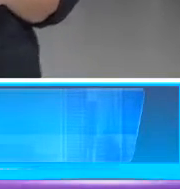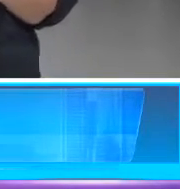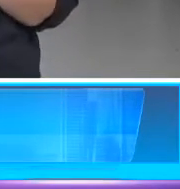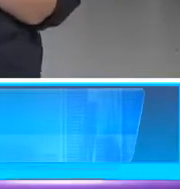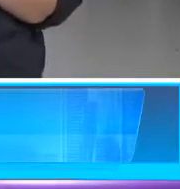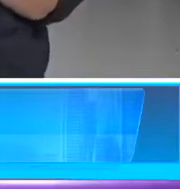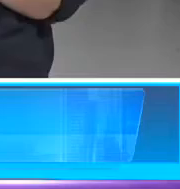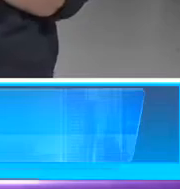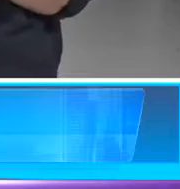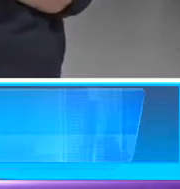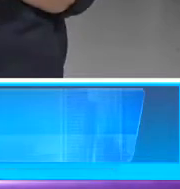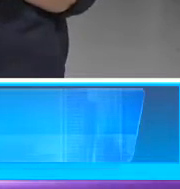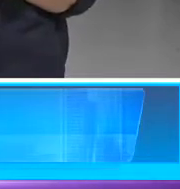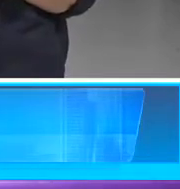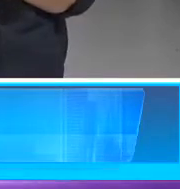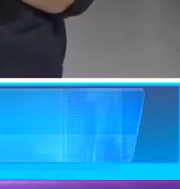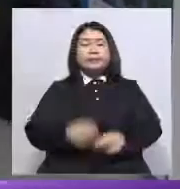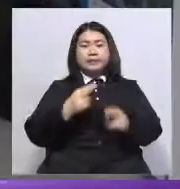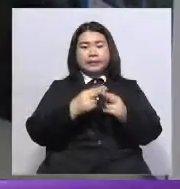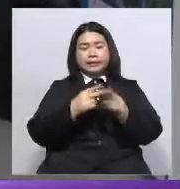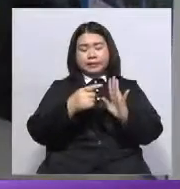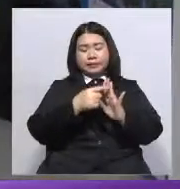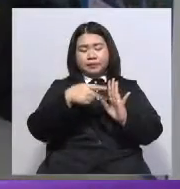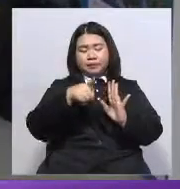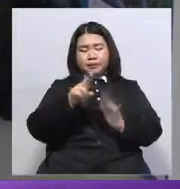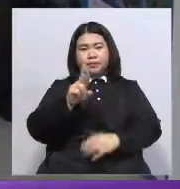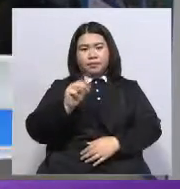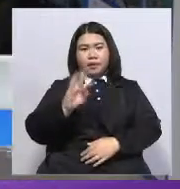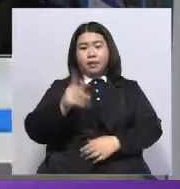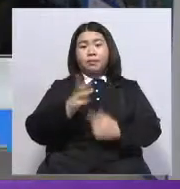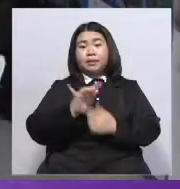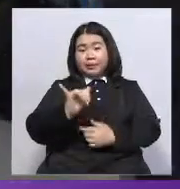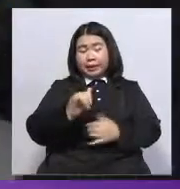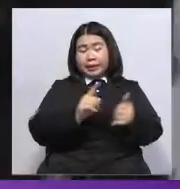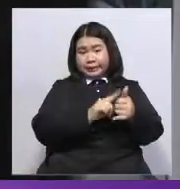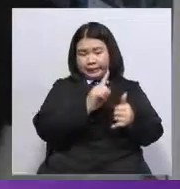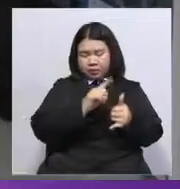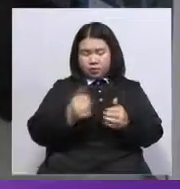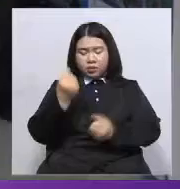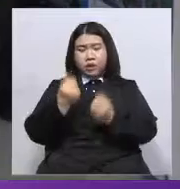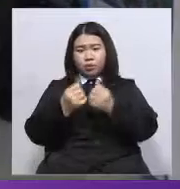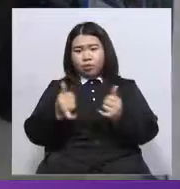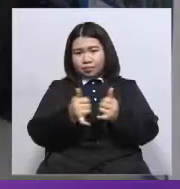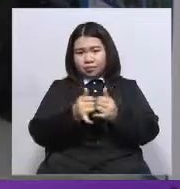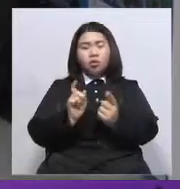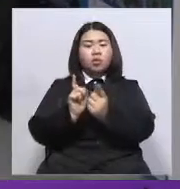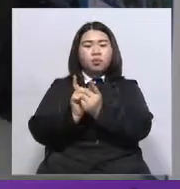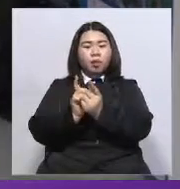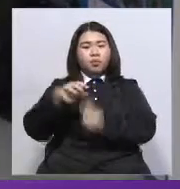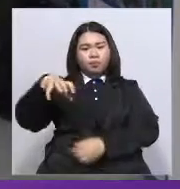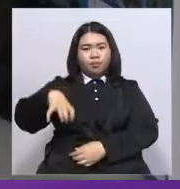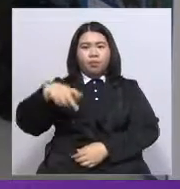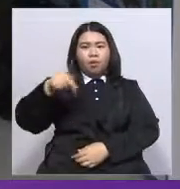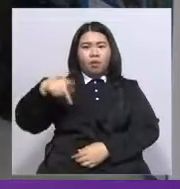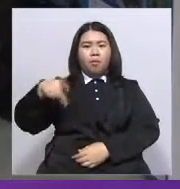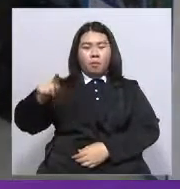ขอบคุณคุณศิริลักษณ์คุณสถานุค่ะนายเปรมชัยกนสูตรพร้อมกับพนักงานขับรถนะคะได้เดินทางมาพบพนักงานสอบสวนที่กองบังคับการปป